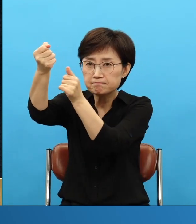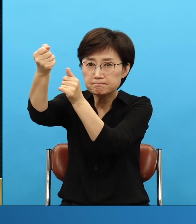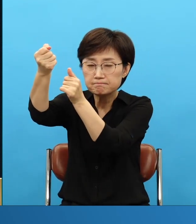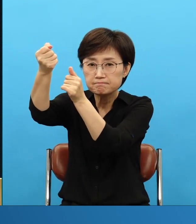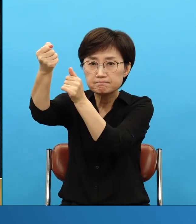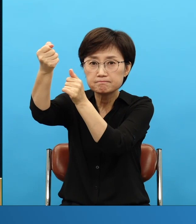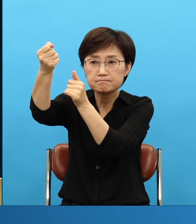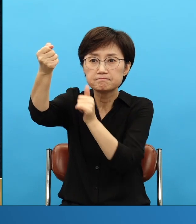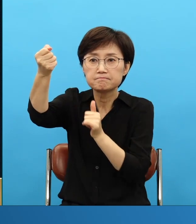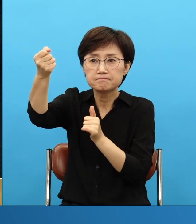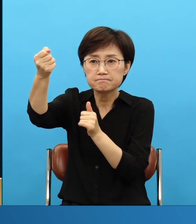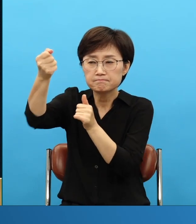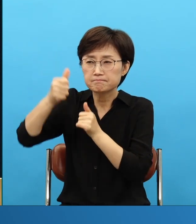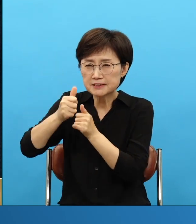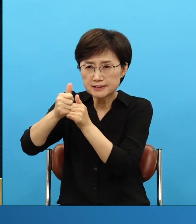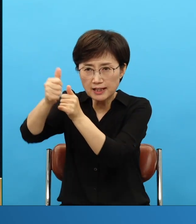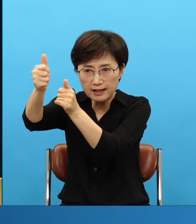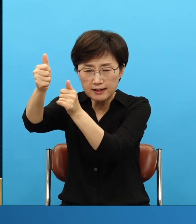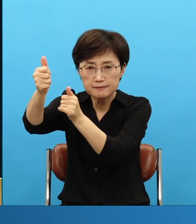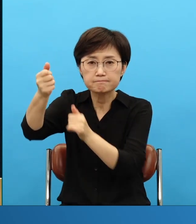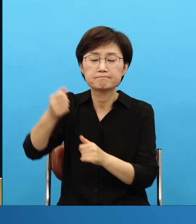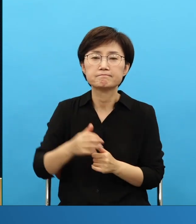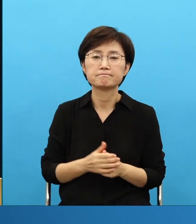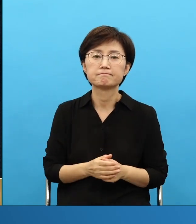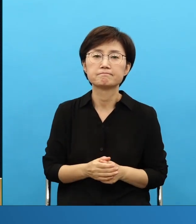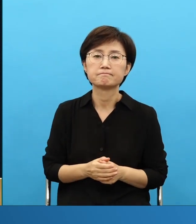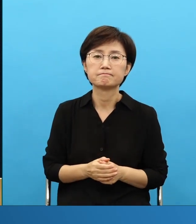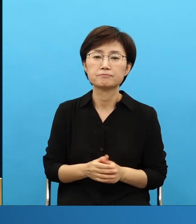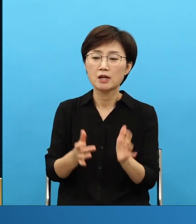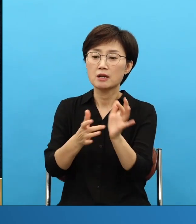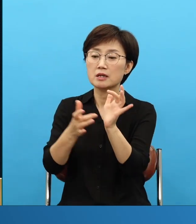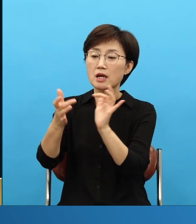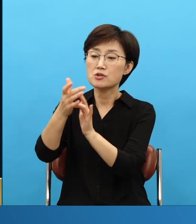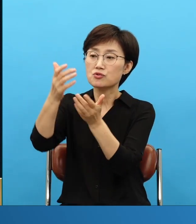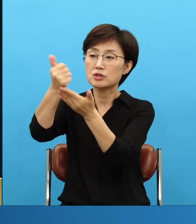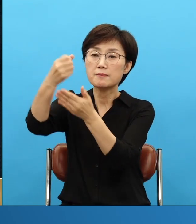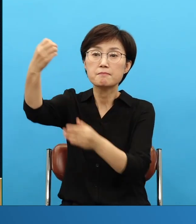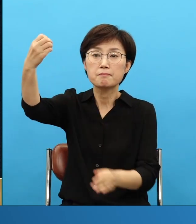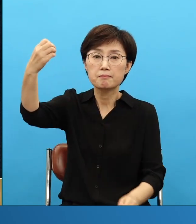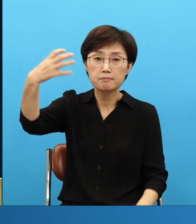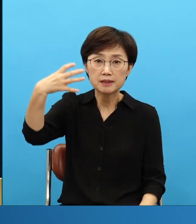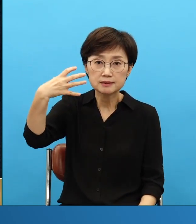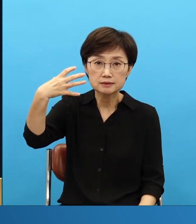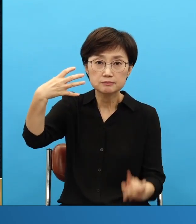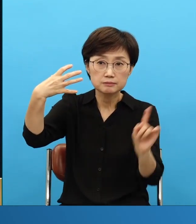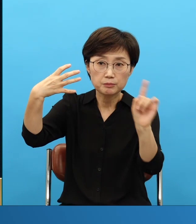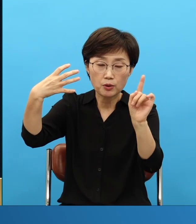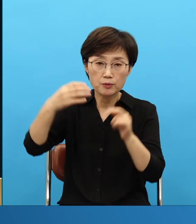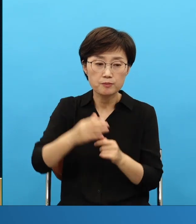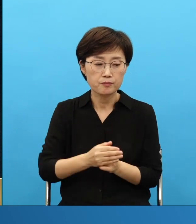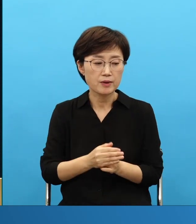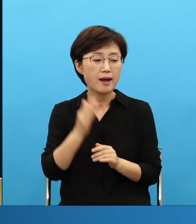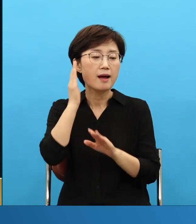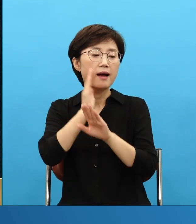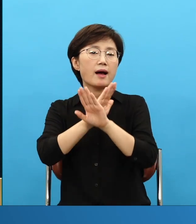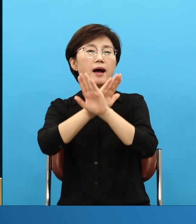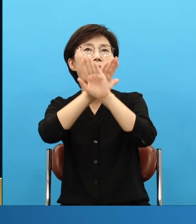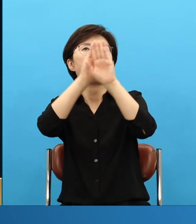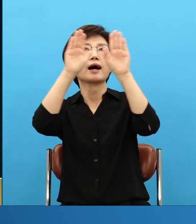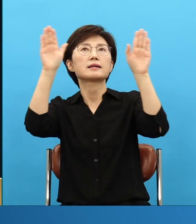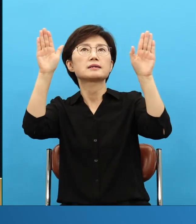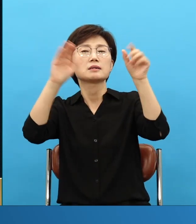I race forward for which Christ took hold of me. What is that? 예수님께서 말씀하셨어요. Jesus said, 하늘과